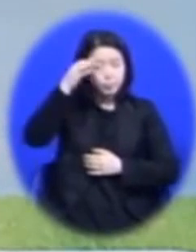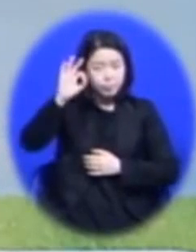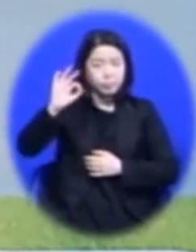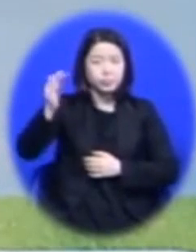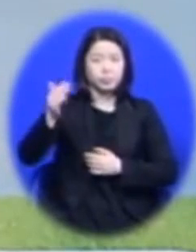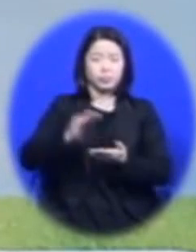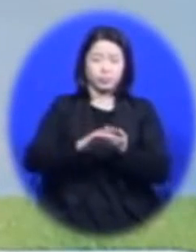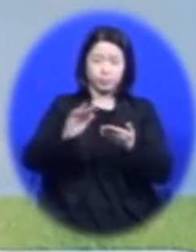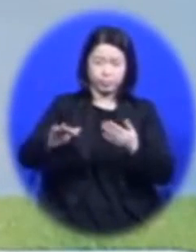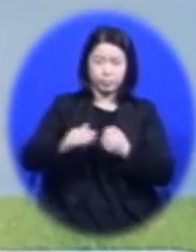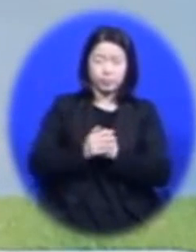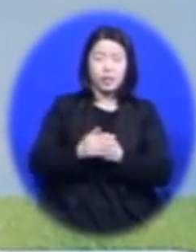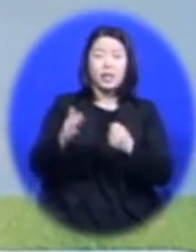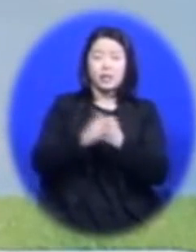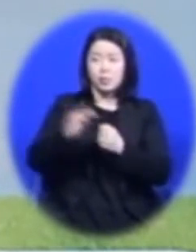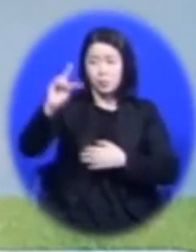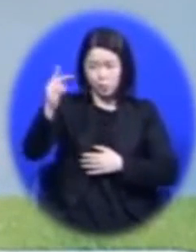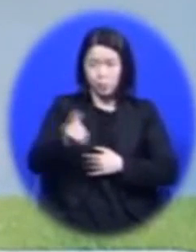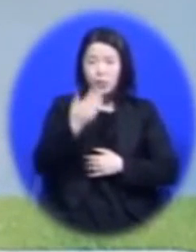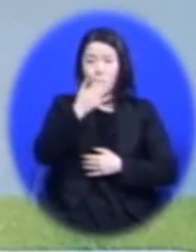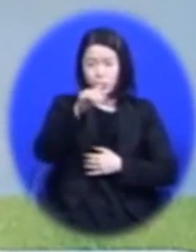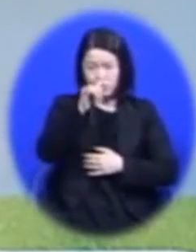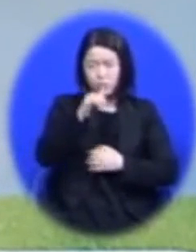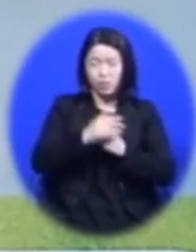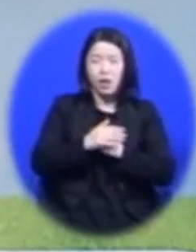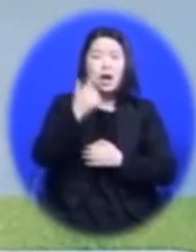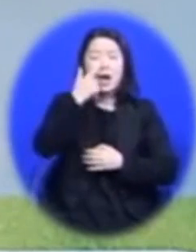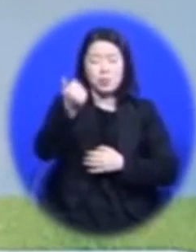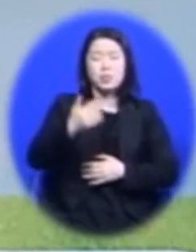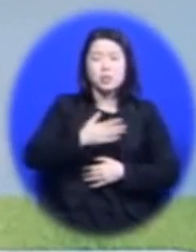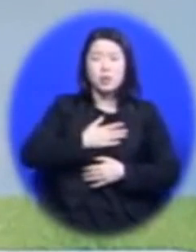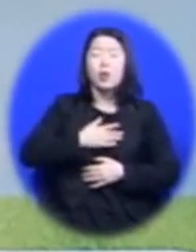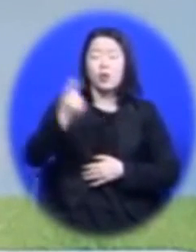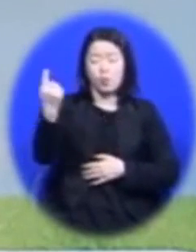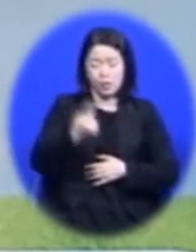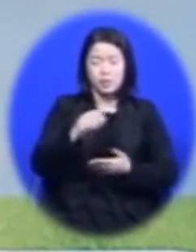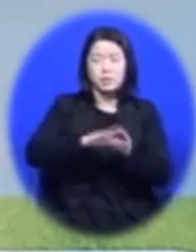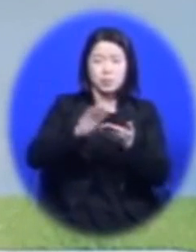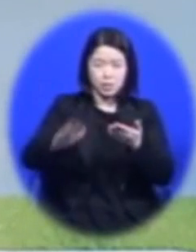거예요. 그래서 돌아온 겁니다. 아버지, 나 왔습니다.